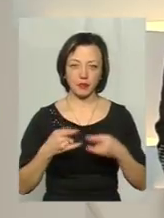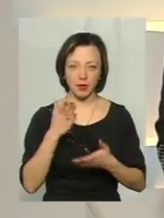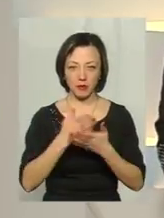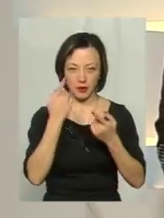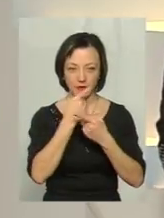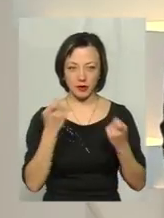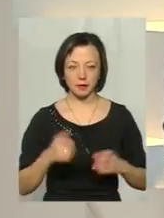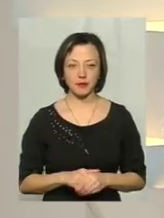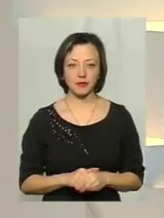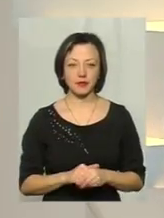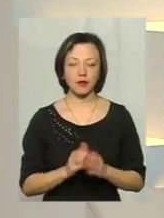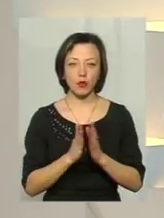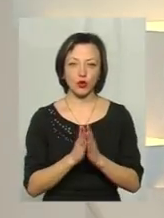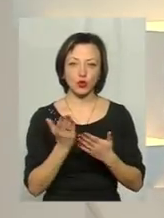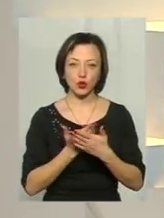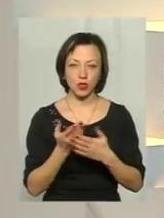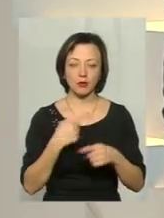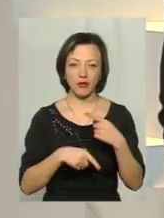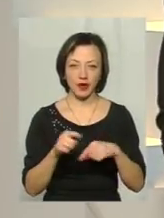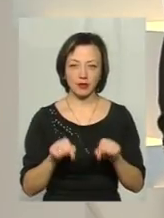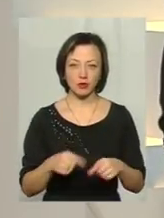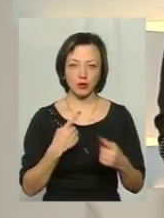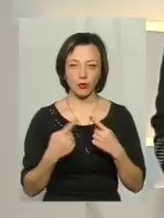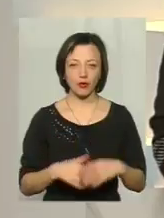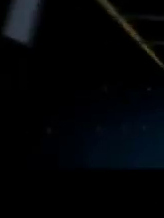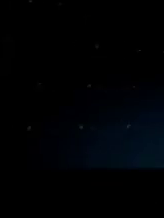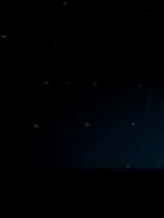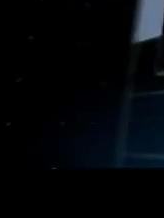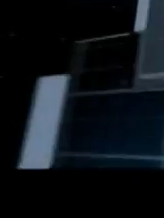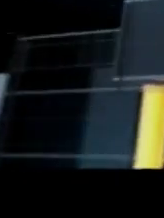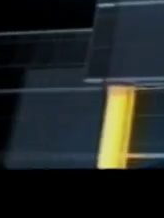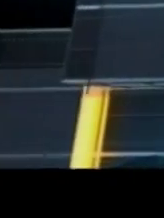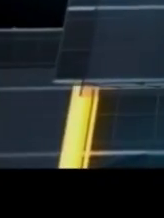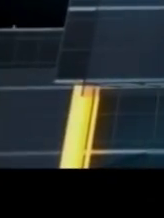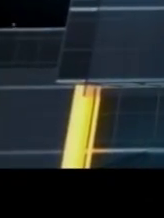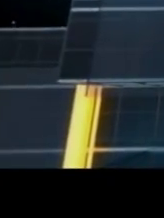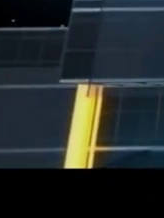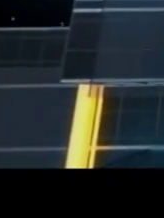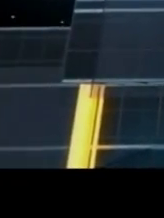ефір. Отож, прошу сюжет і повернемося у студію для обговорення.